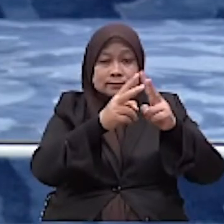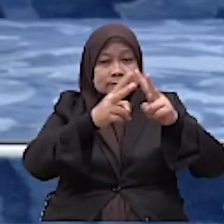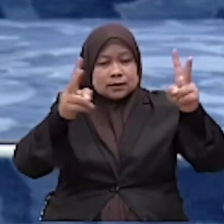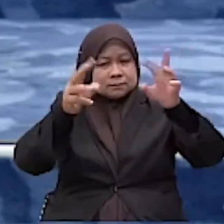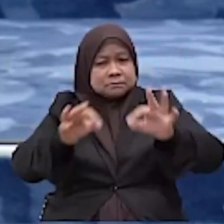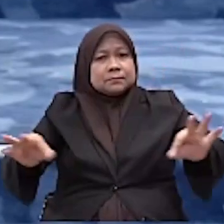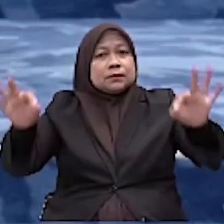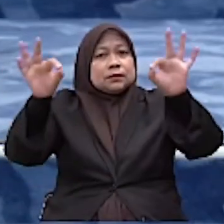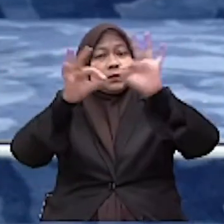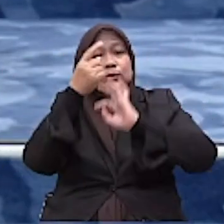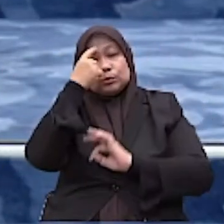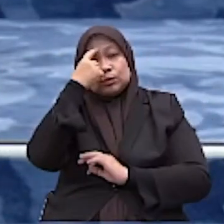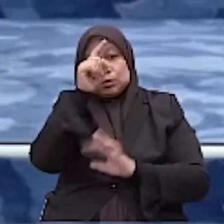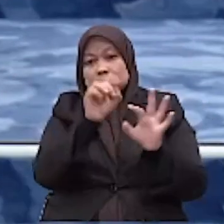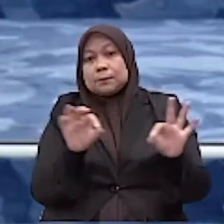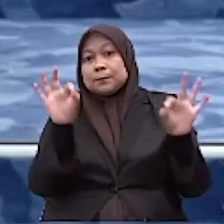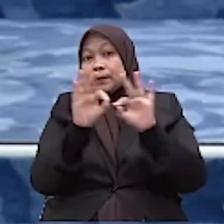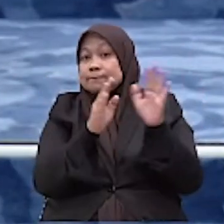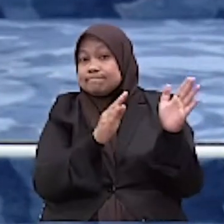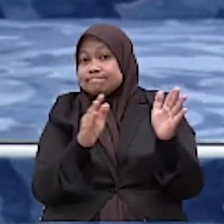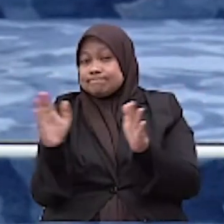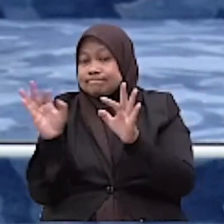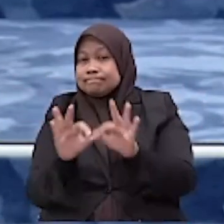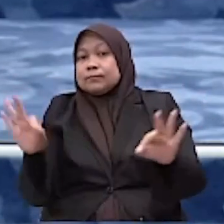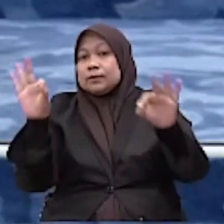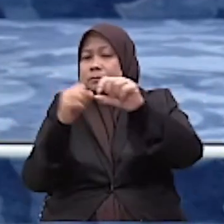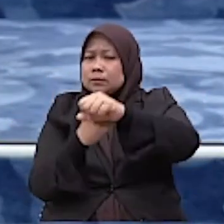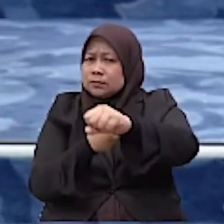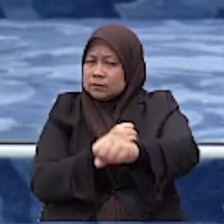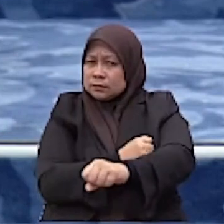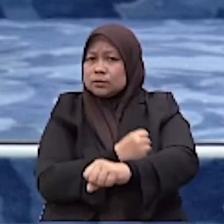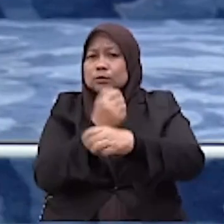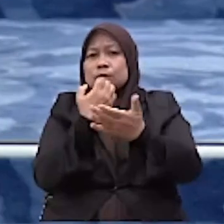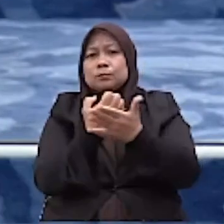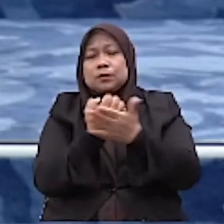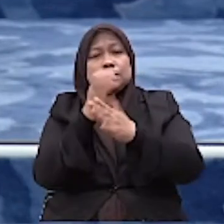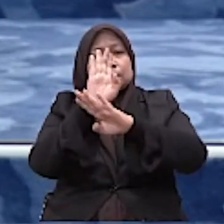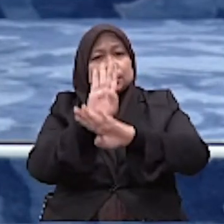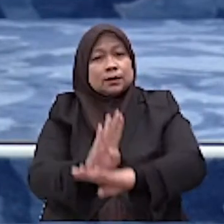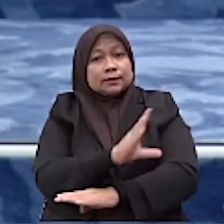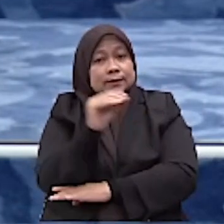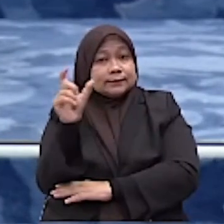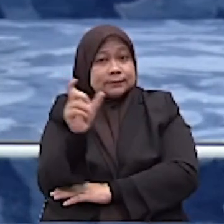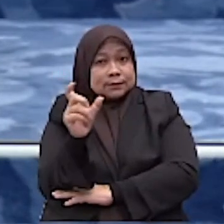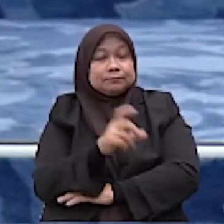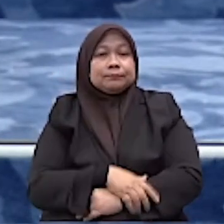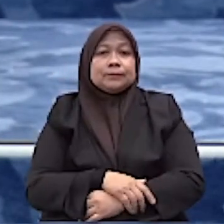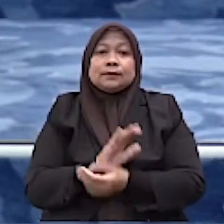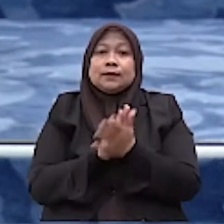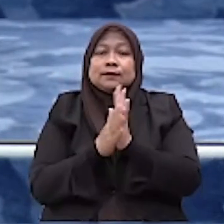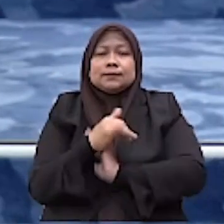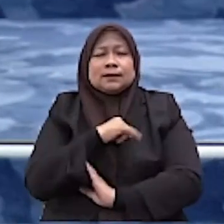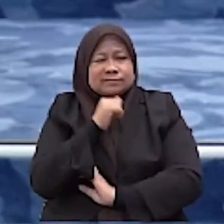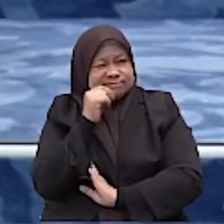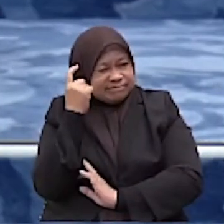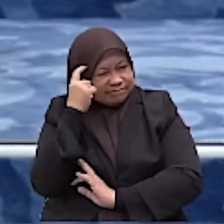penting untuk kepentingan strategi kepentingan ekonomi kepentingan budaya dan Islam Jadi saya